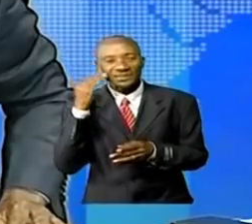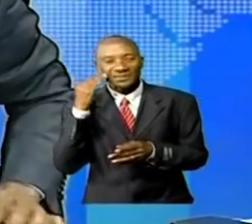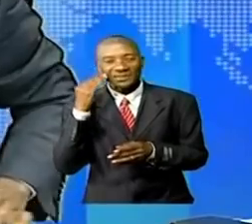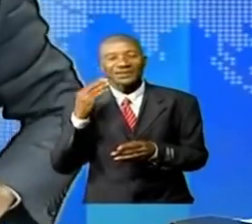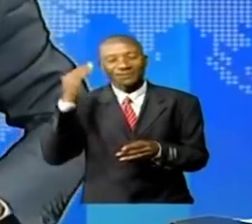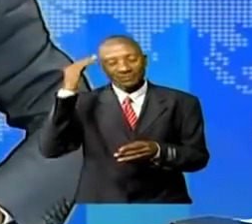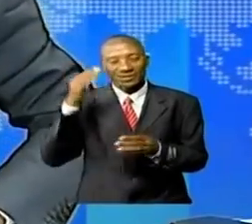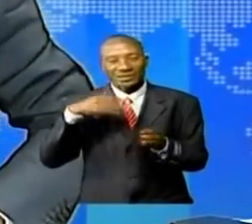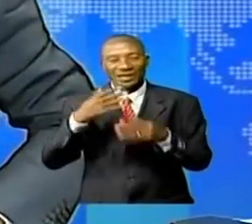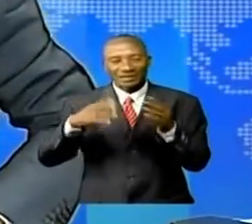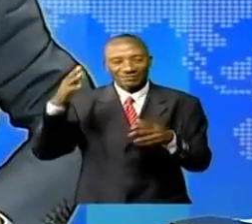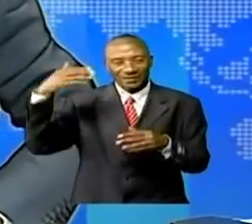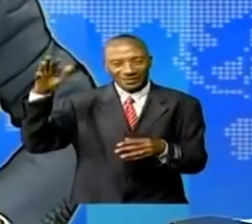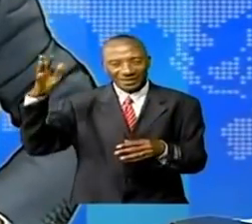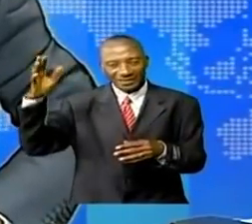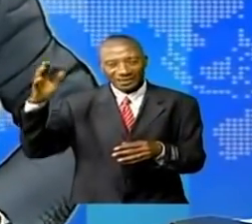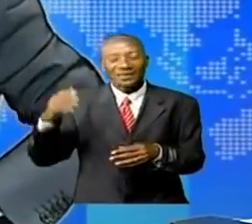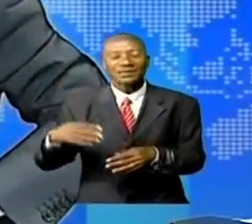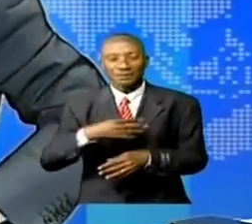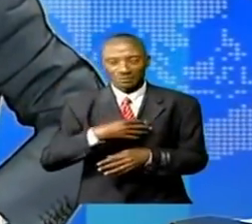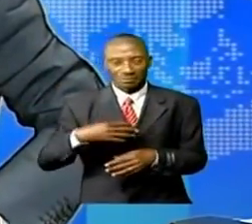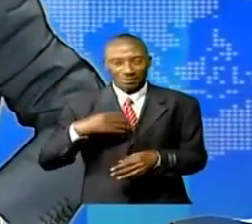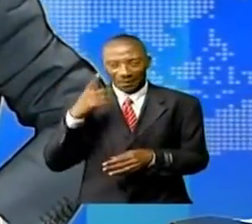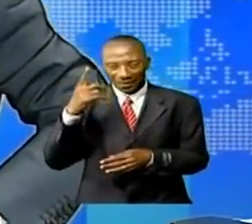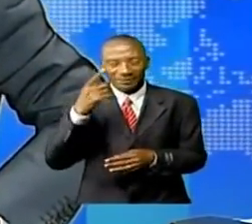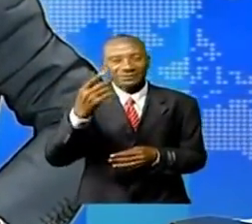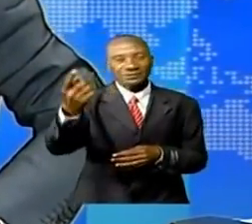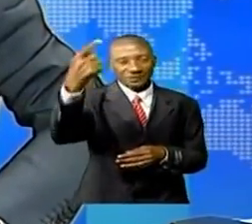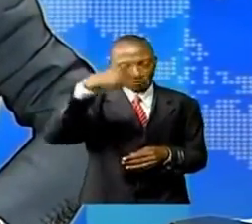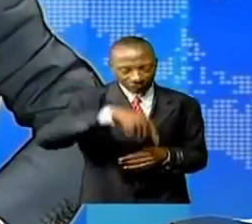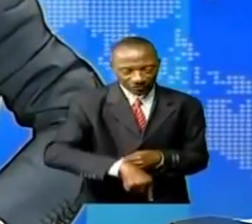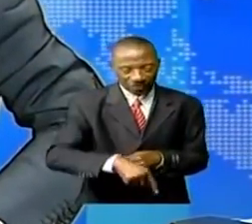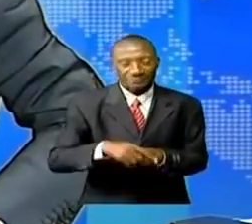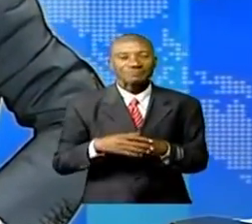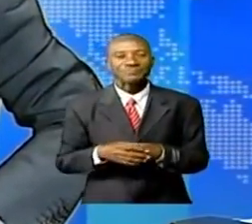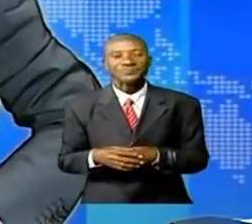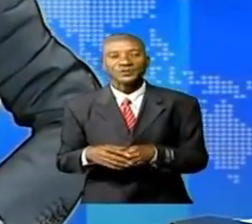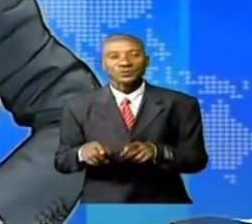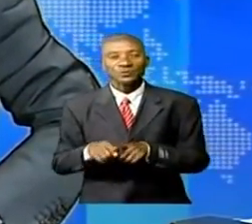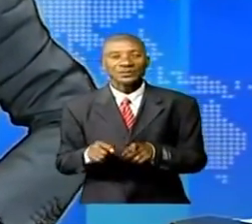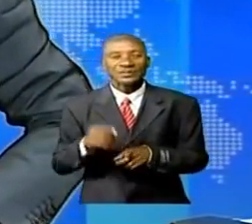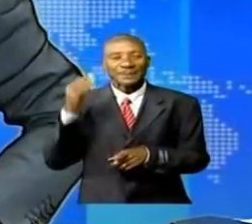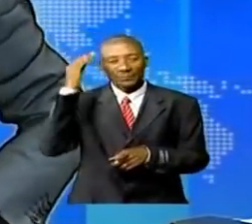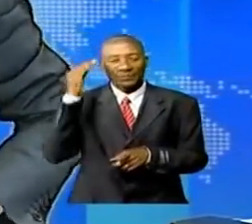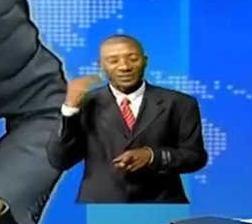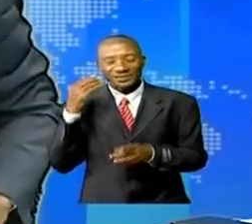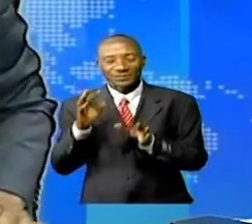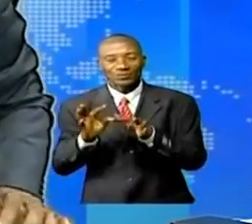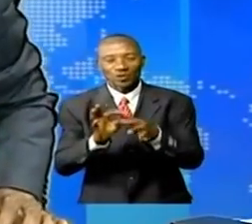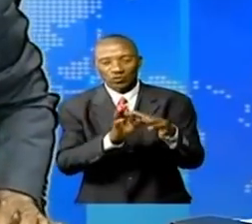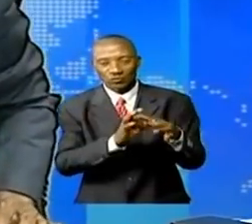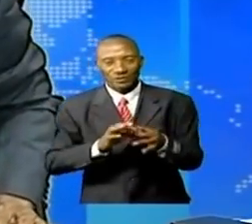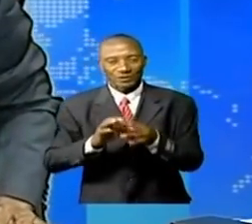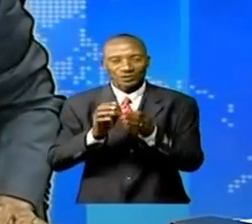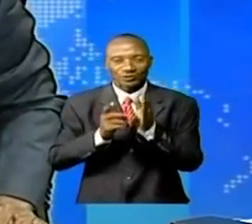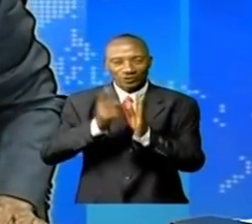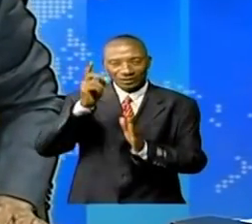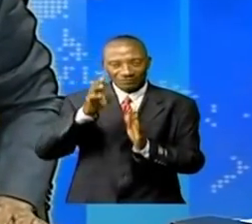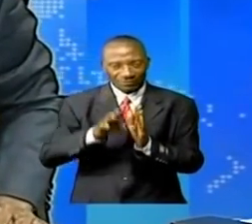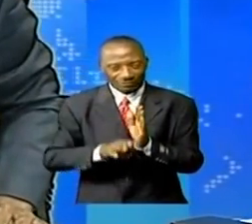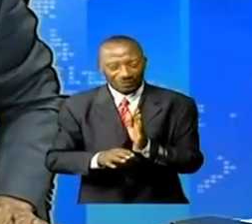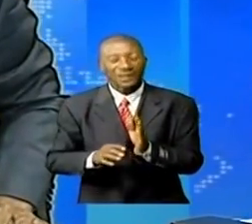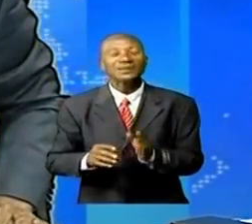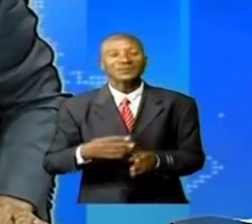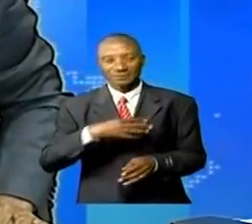Affaires étrangères, Madame Sophie Wilmès, ainsi que la ministre de la Coopération au Développement, Madame